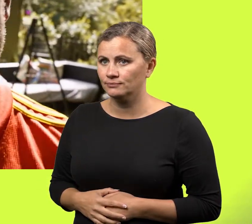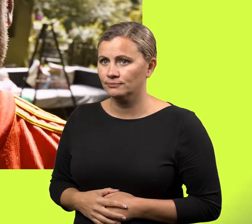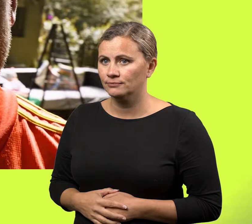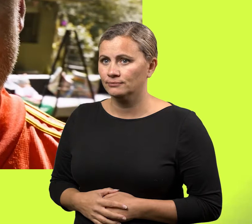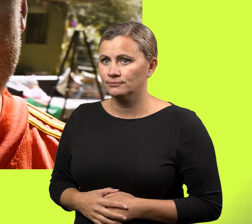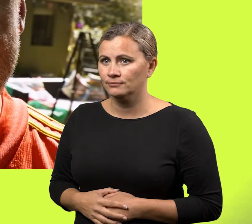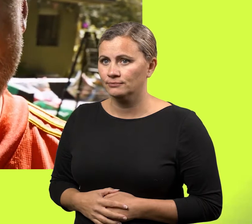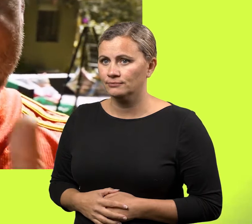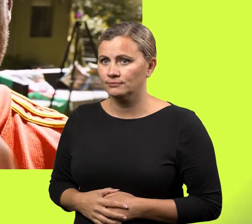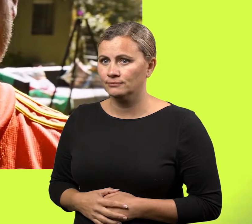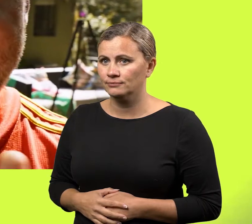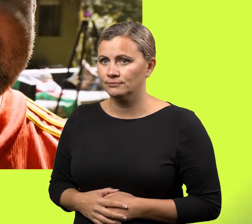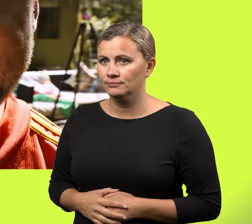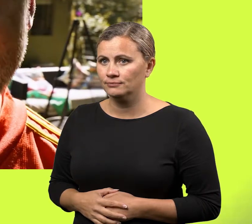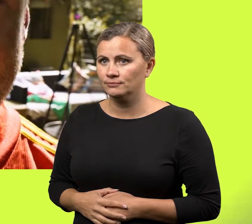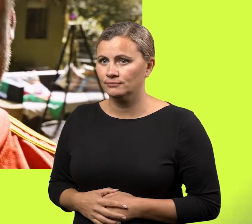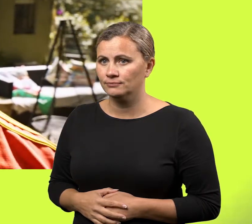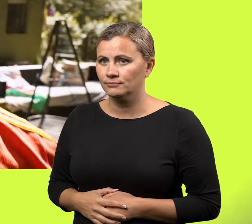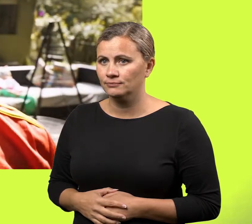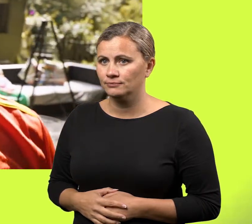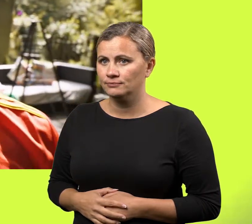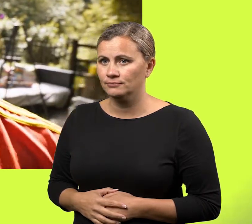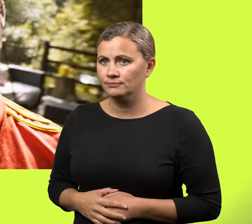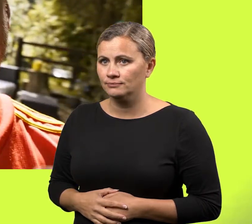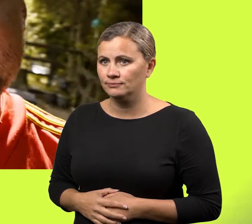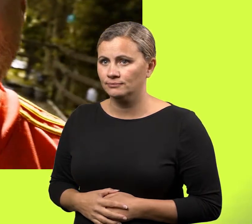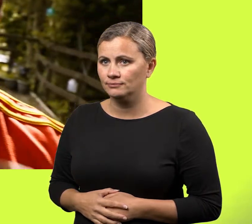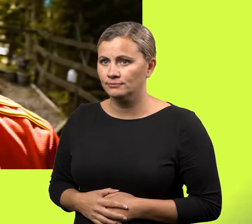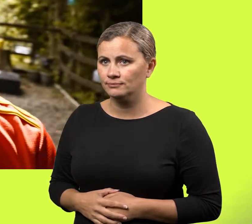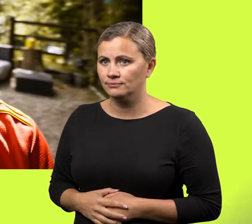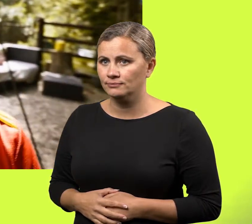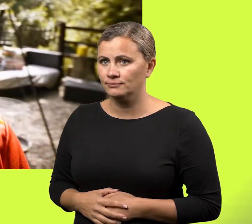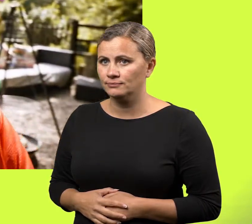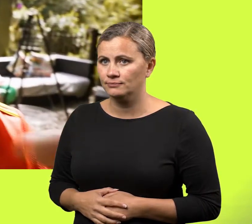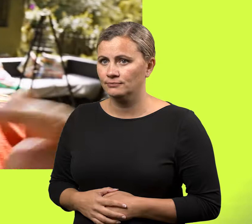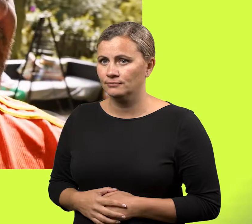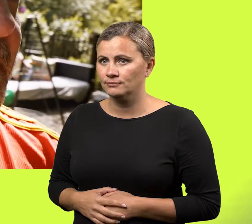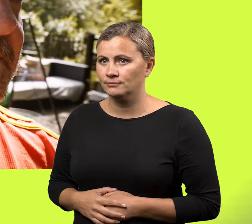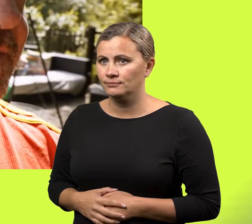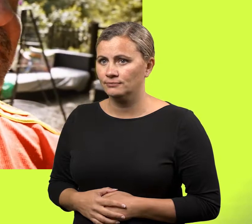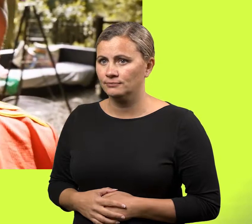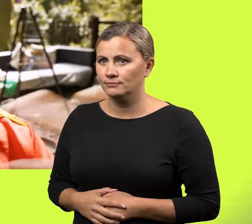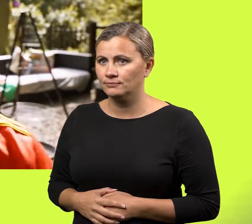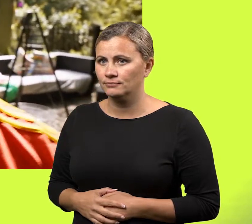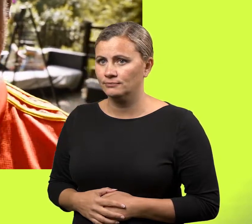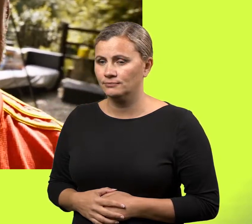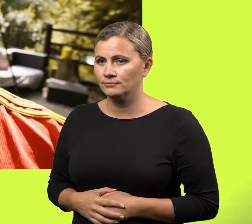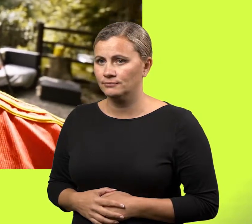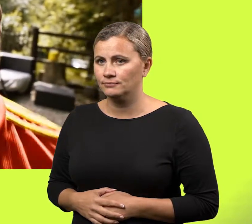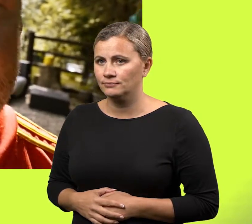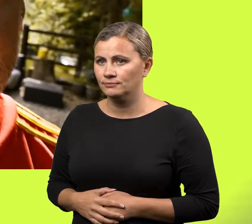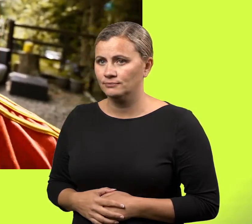gwell. Diolch I pobl fel ti, Dad. Pobl oedd wedi dysgu'r iaith mwyn ymuno